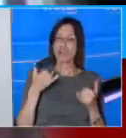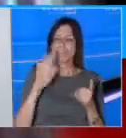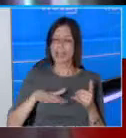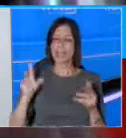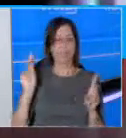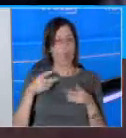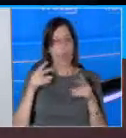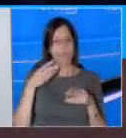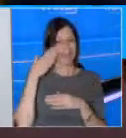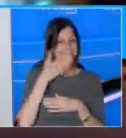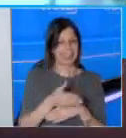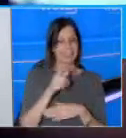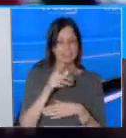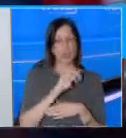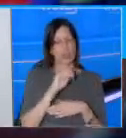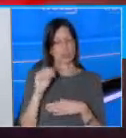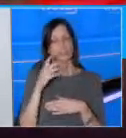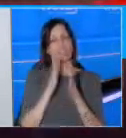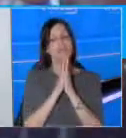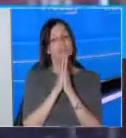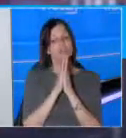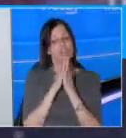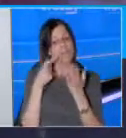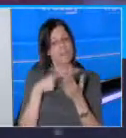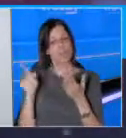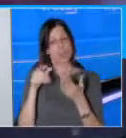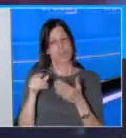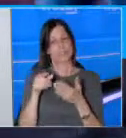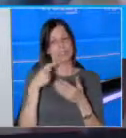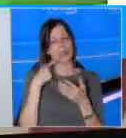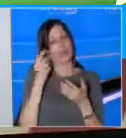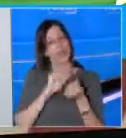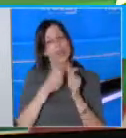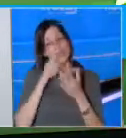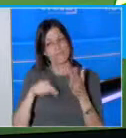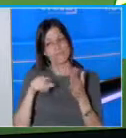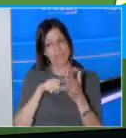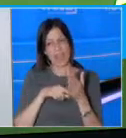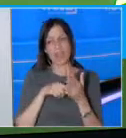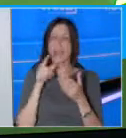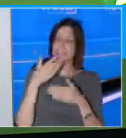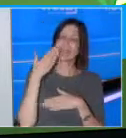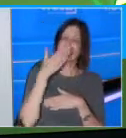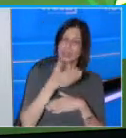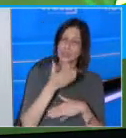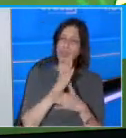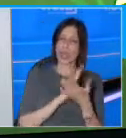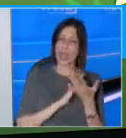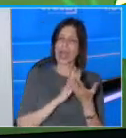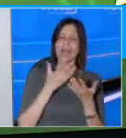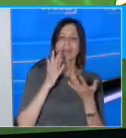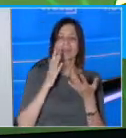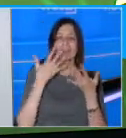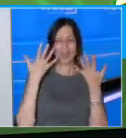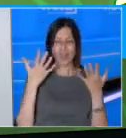יכולים להיכנס, וזו איזו סוגיה שמבקשים לפתור אותה ואולי בכלל לבטל את העניין. הם ייכנסו, גם חלק גדול מאוד מהסרטים